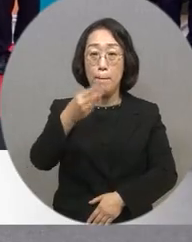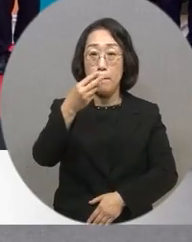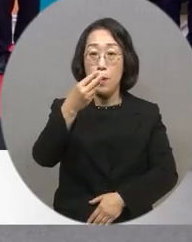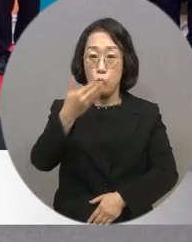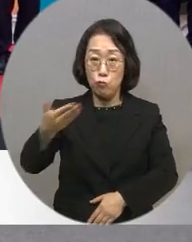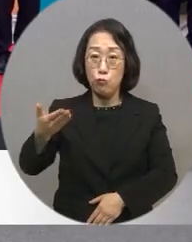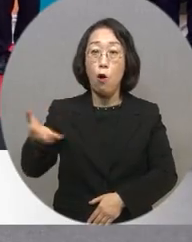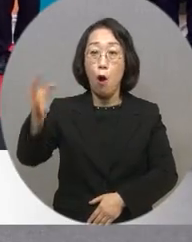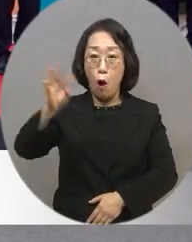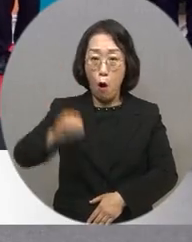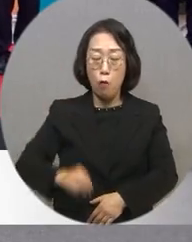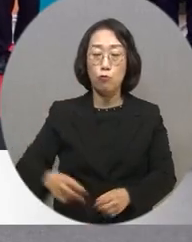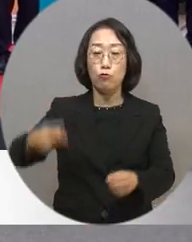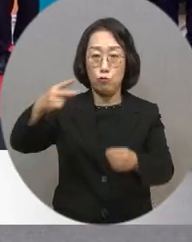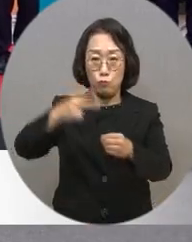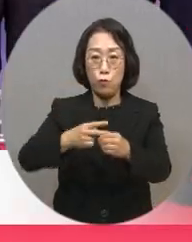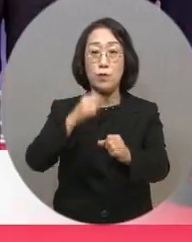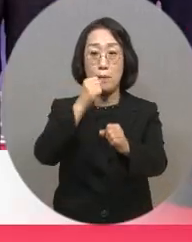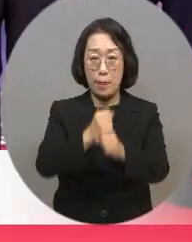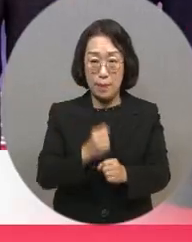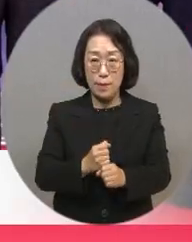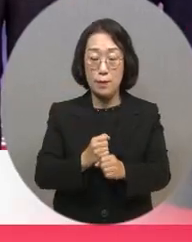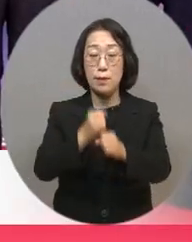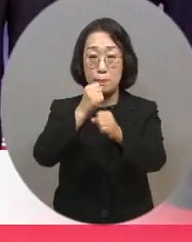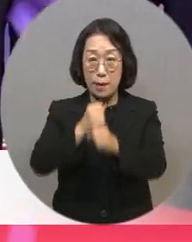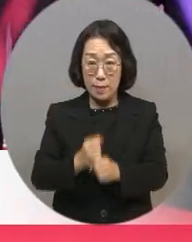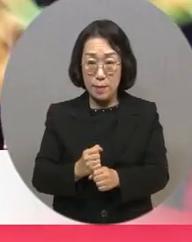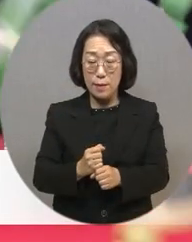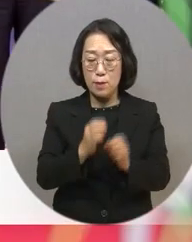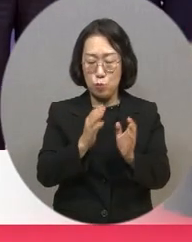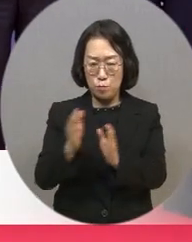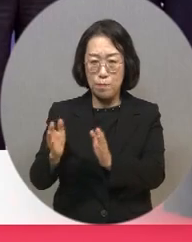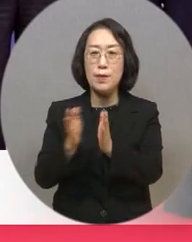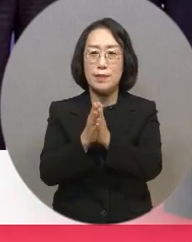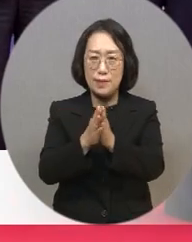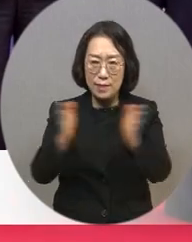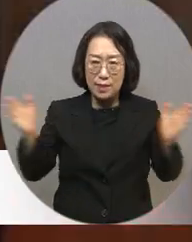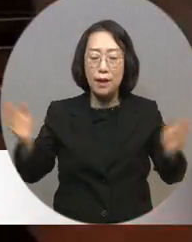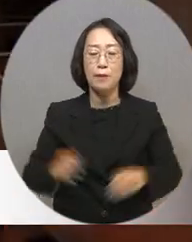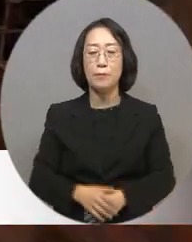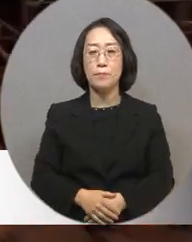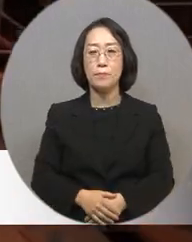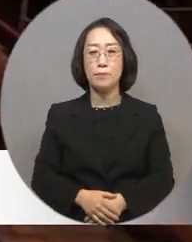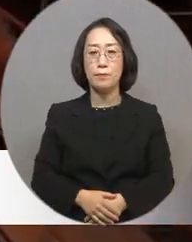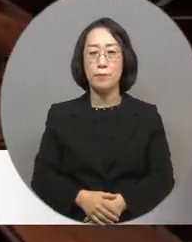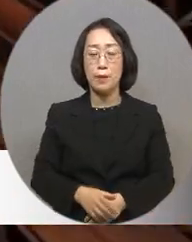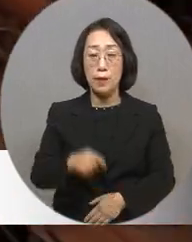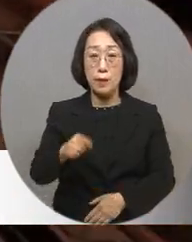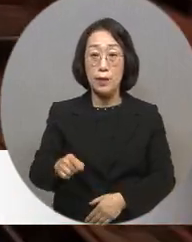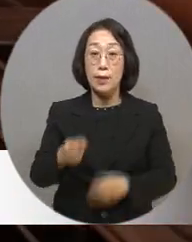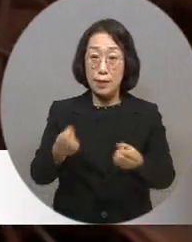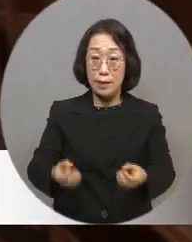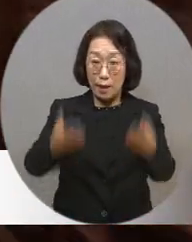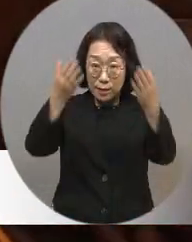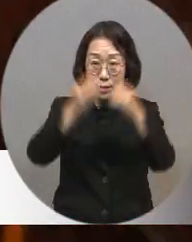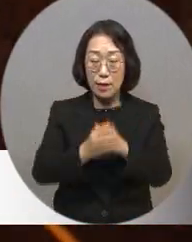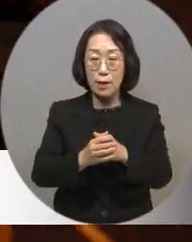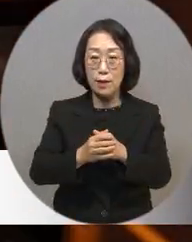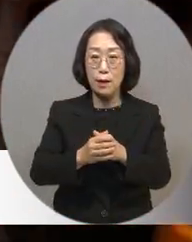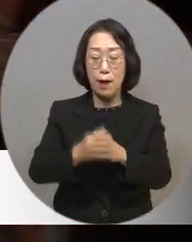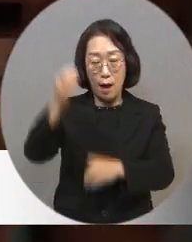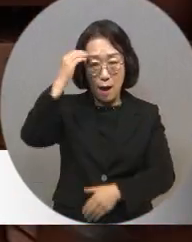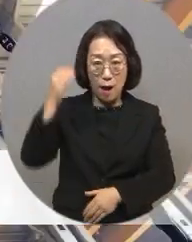규모의 2단계 생산 및 제조 기반 구축 사업이 시작될 예정입니다. 본 행사는 대한민국 블록